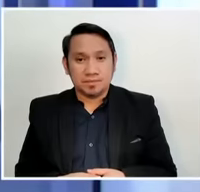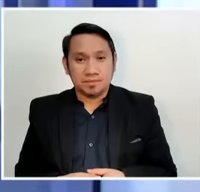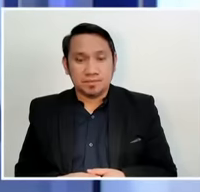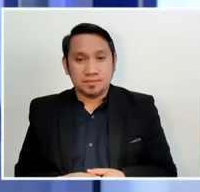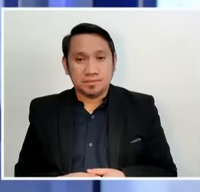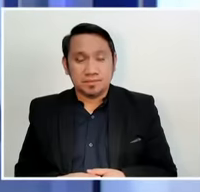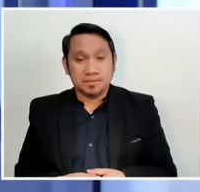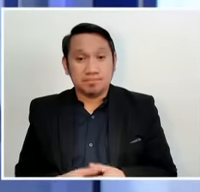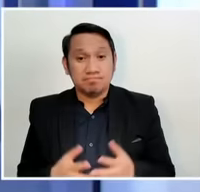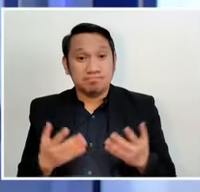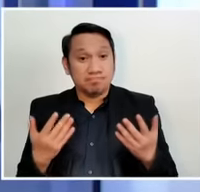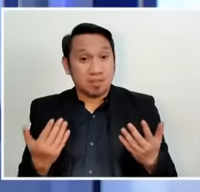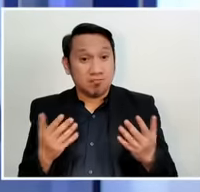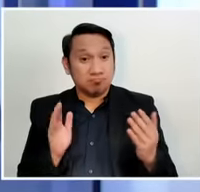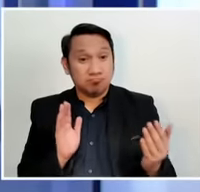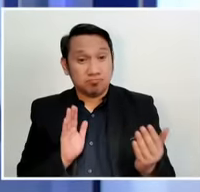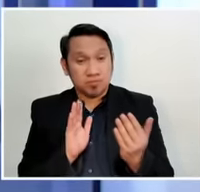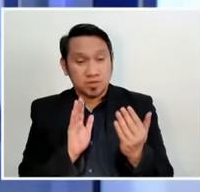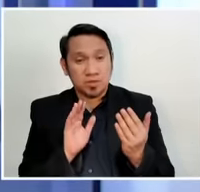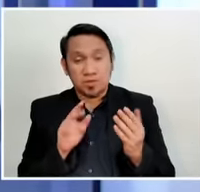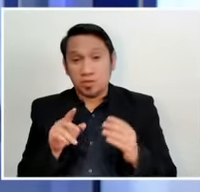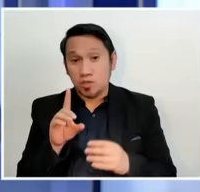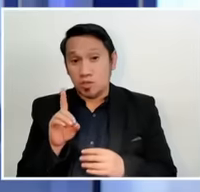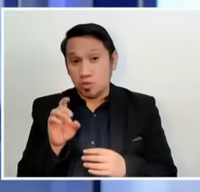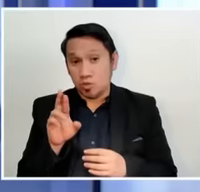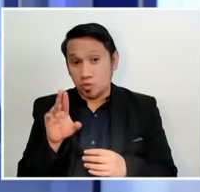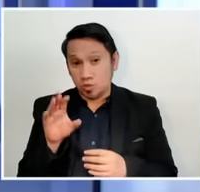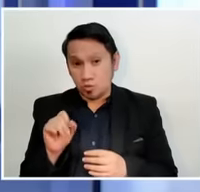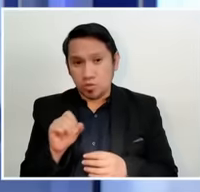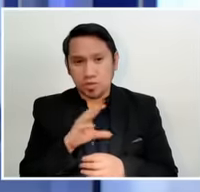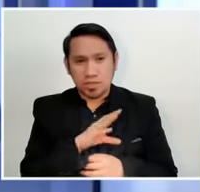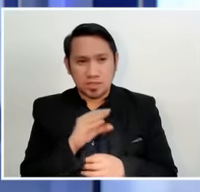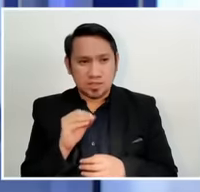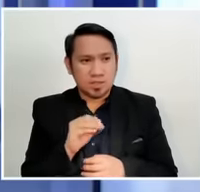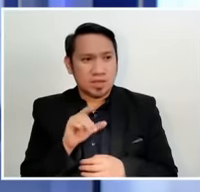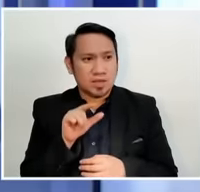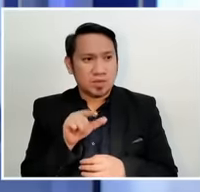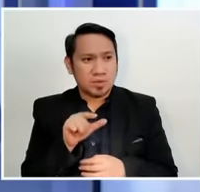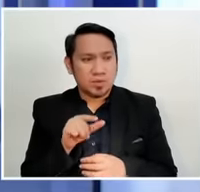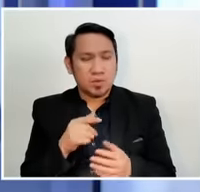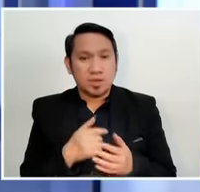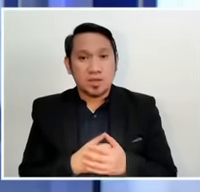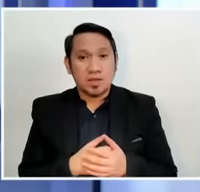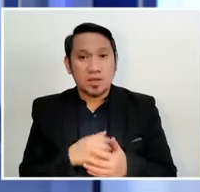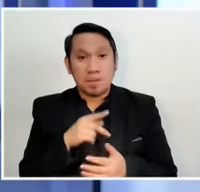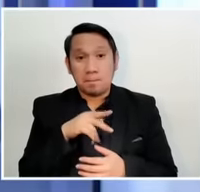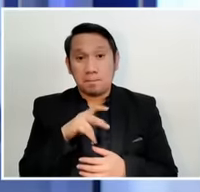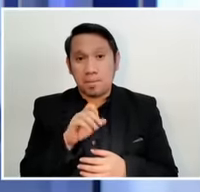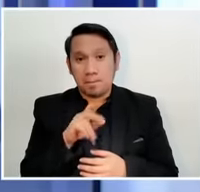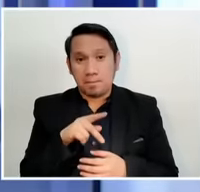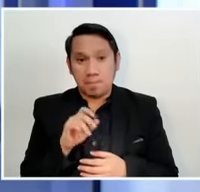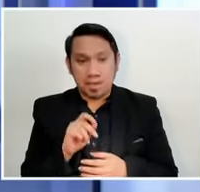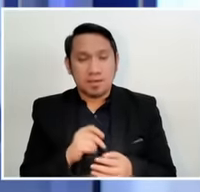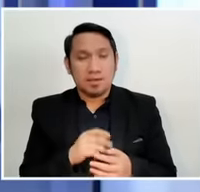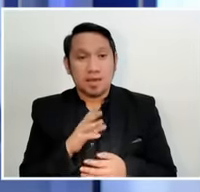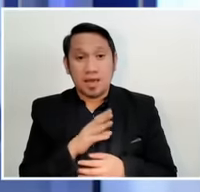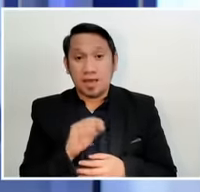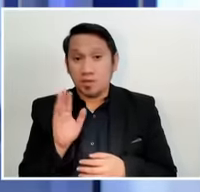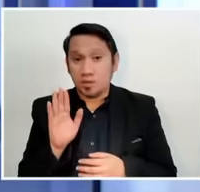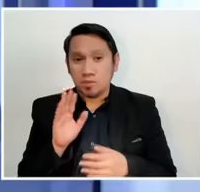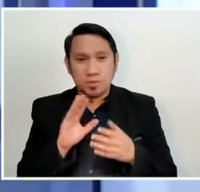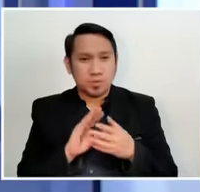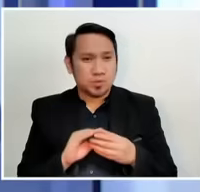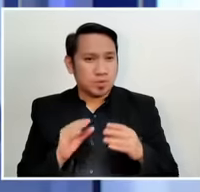Nagkaharap sa tao po ang mutya ng Masa Doris Bigornia at si Lods ang naging isang Pepe Herrera. At sa kanilang